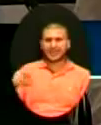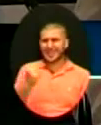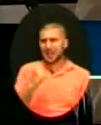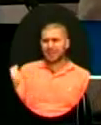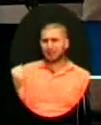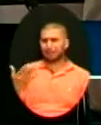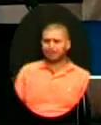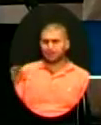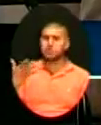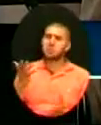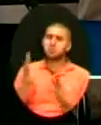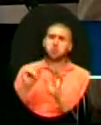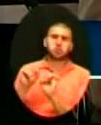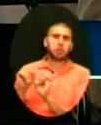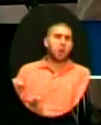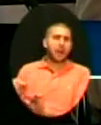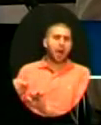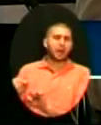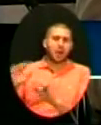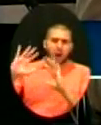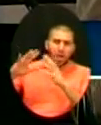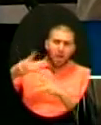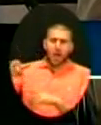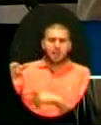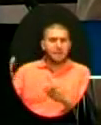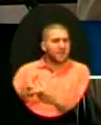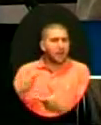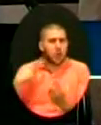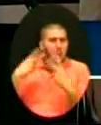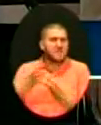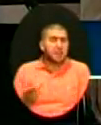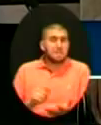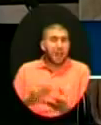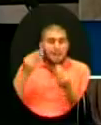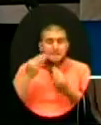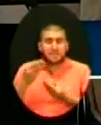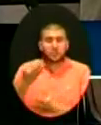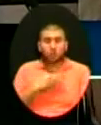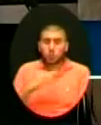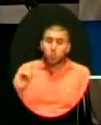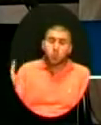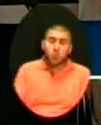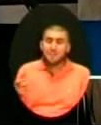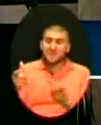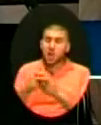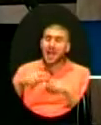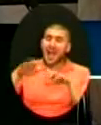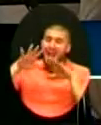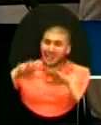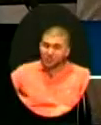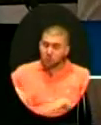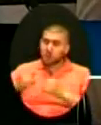מהימין כל כך תומכת במפלגה הזו. כי המסר שלנו הוא כל המפלגות האנטישמיות